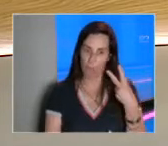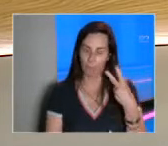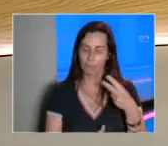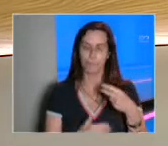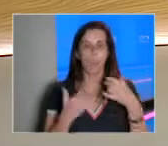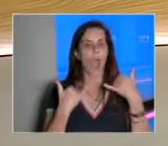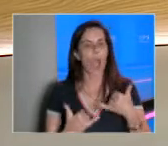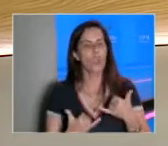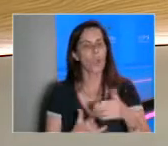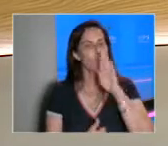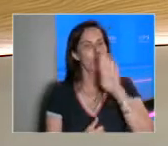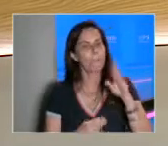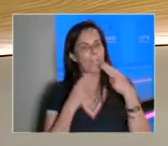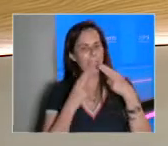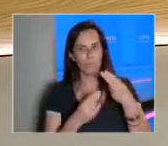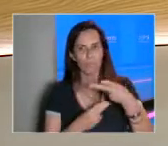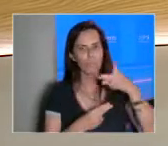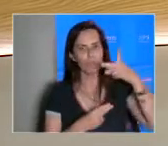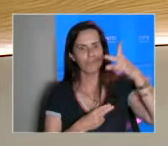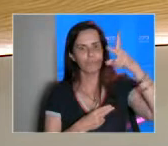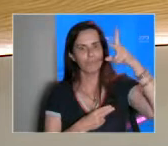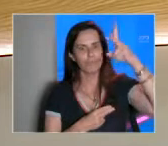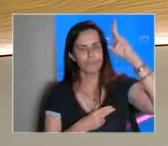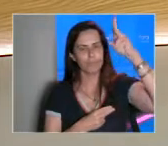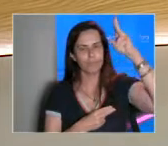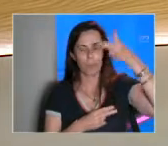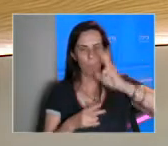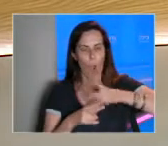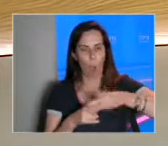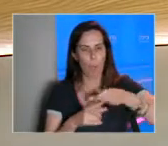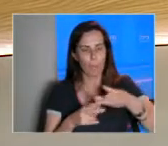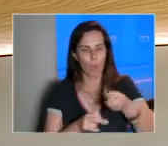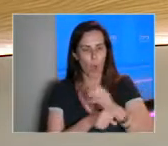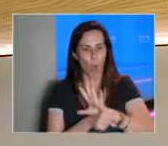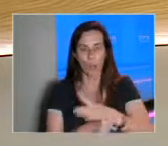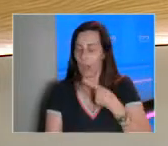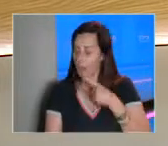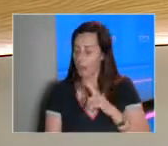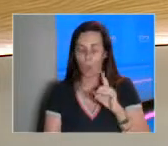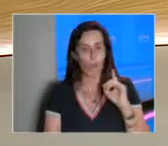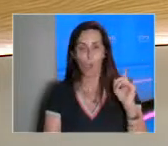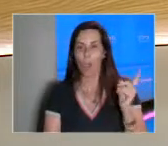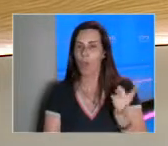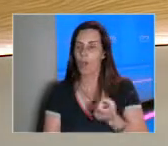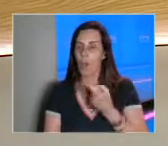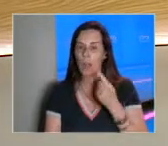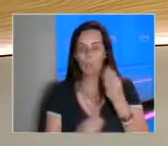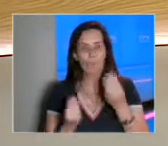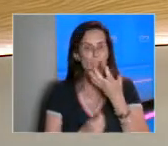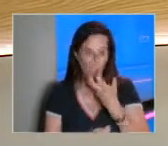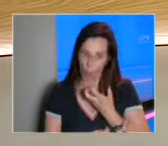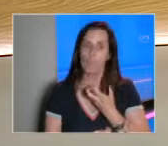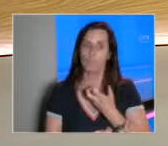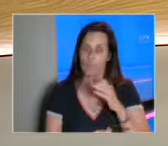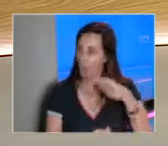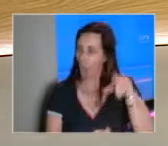יותר התייחס ראש הממשלה לעלייה מתמשכת בתחלואה בנגיף קורונה, וטען כי כל התחזיות קודרות, וכי